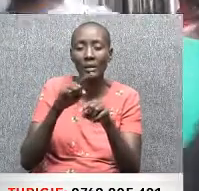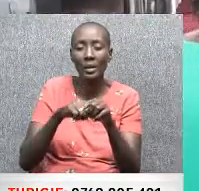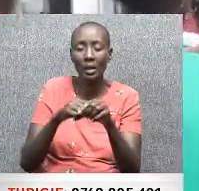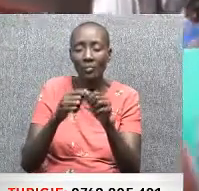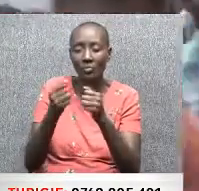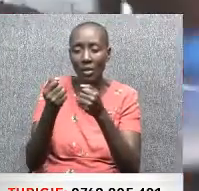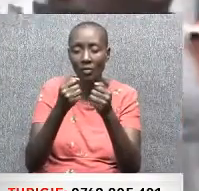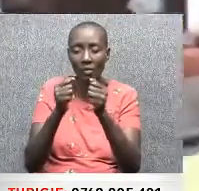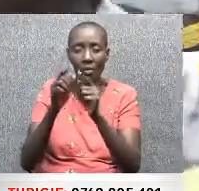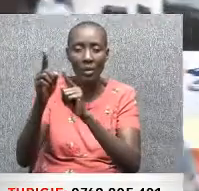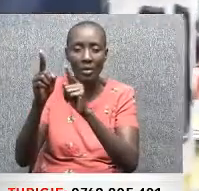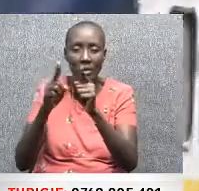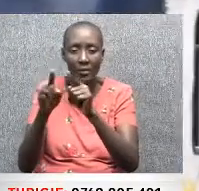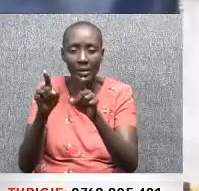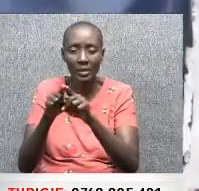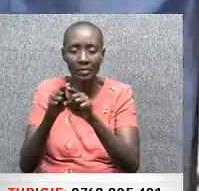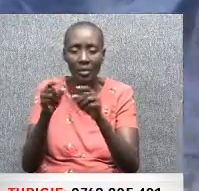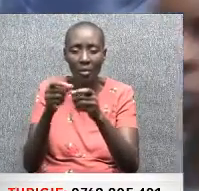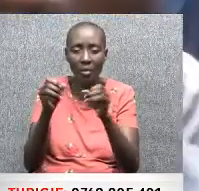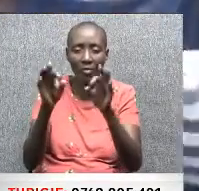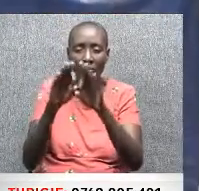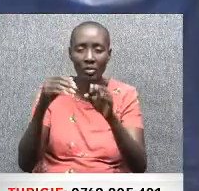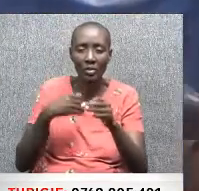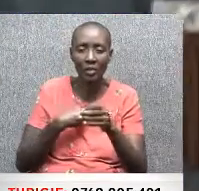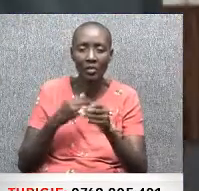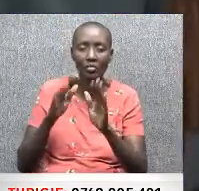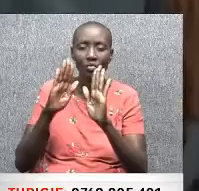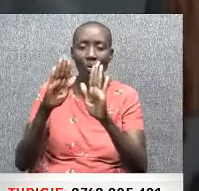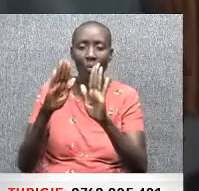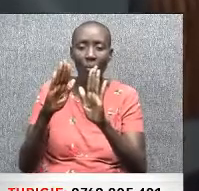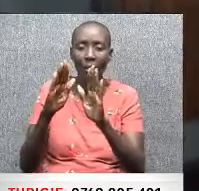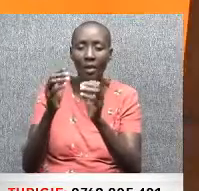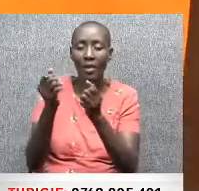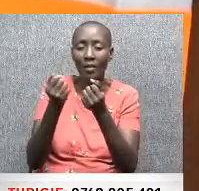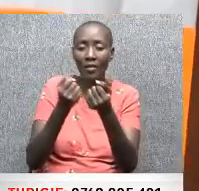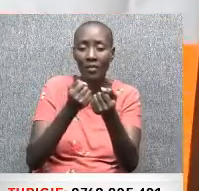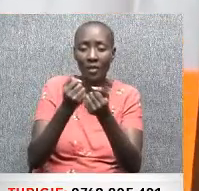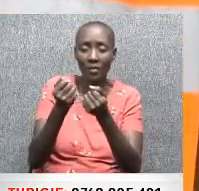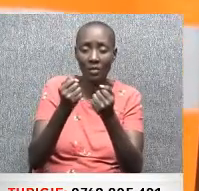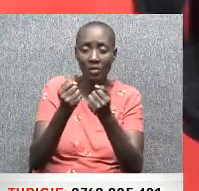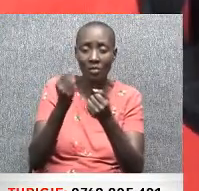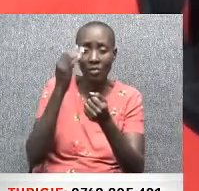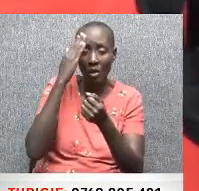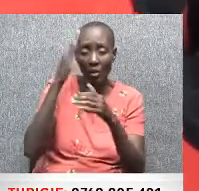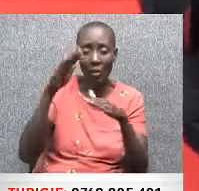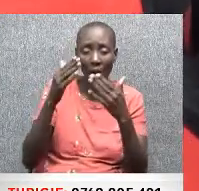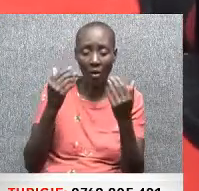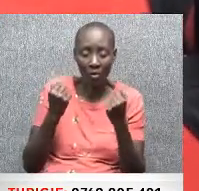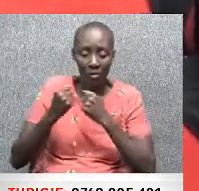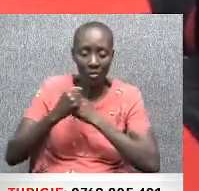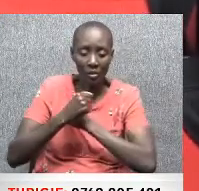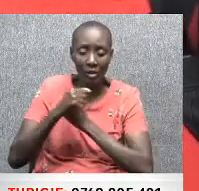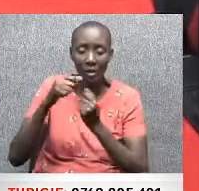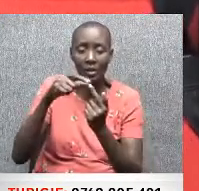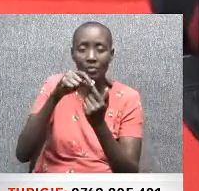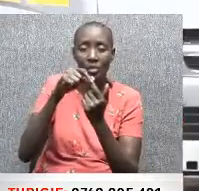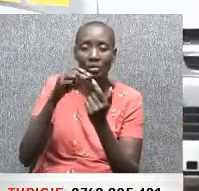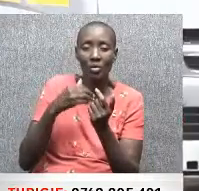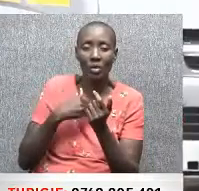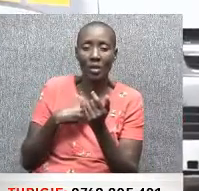na baadhi ya maafisa ambao watasimamisha gari barabarani ambao watatambulika kupitia jaketi speciali ambazo zimetolewa kwa kuendesha shughuli